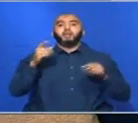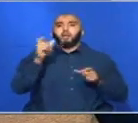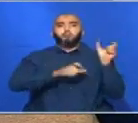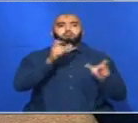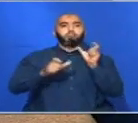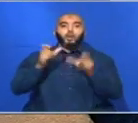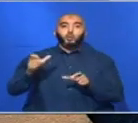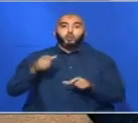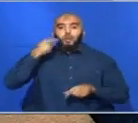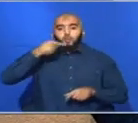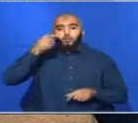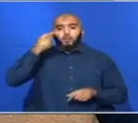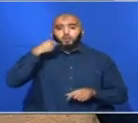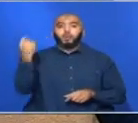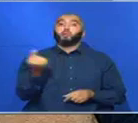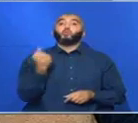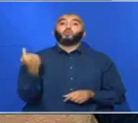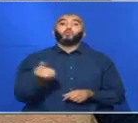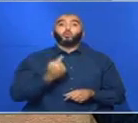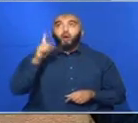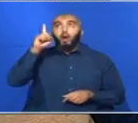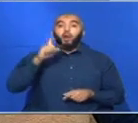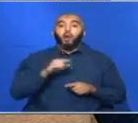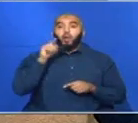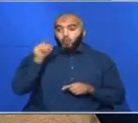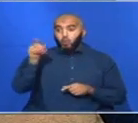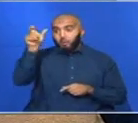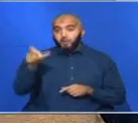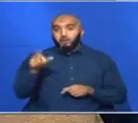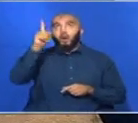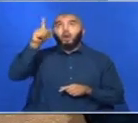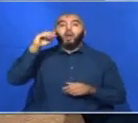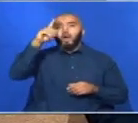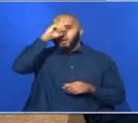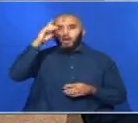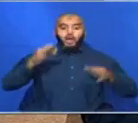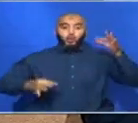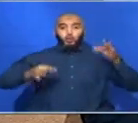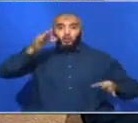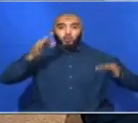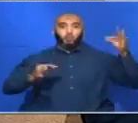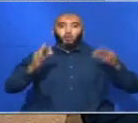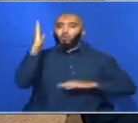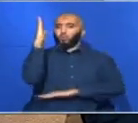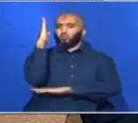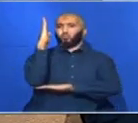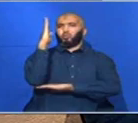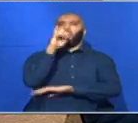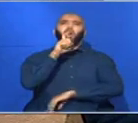سبحانه وتعالى يوم القيامه ويظلهم تحت ظل عرشه يوم لا ظل الا ظله رجل